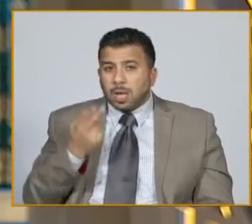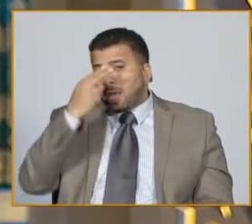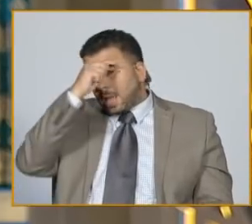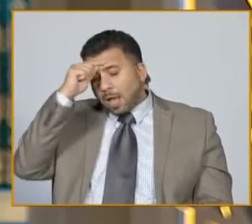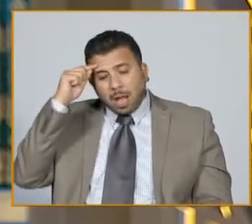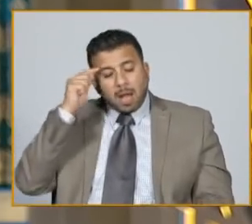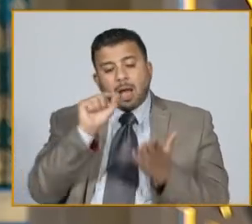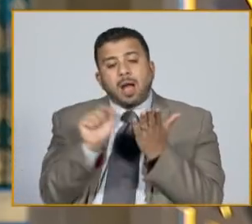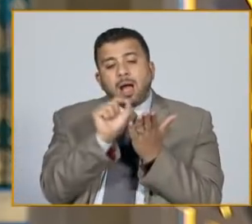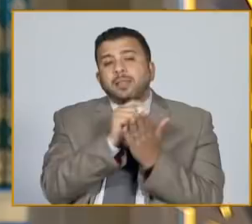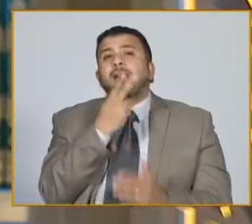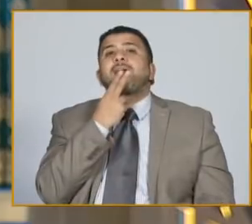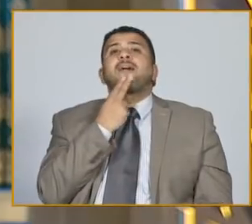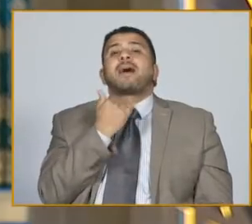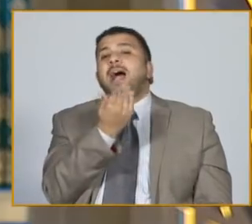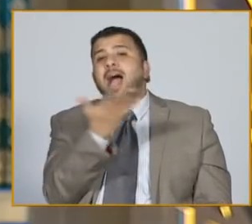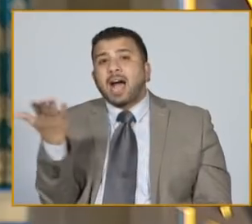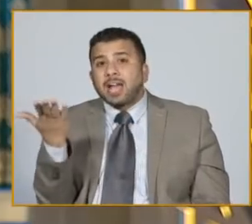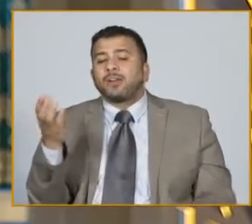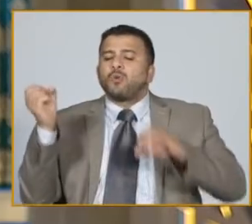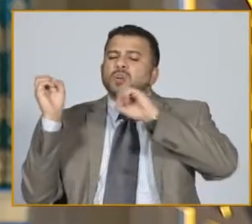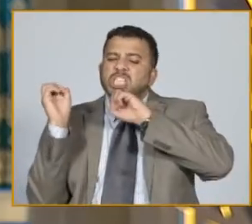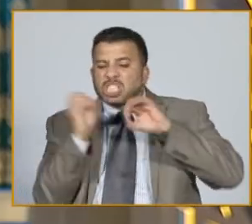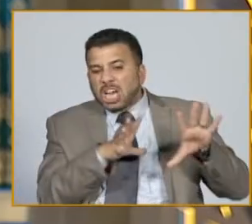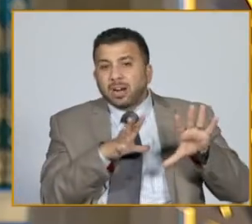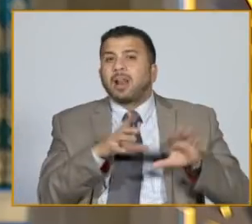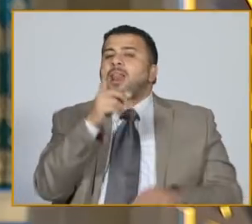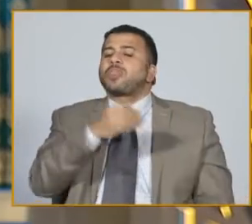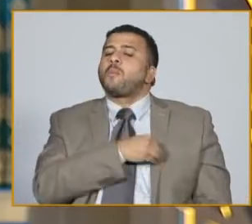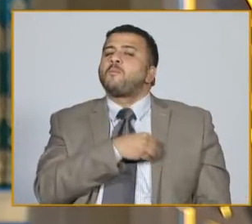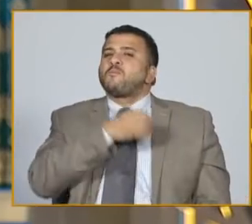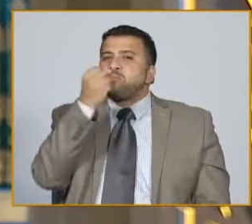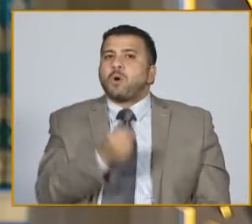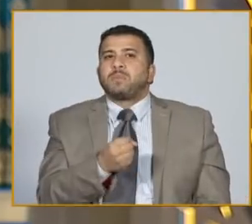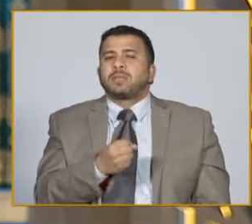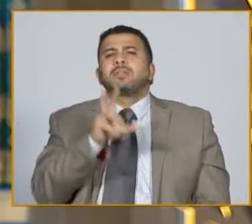وشره. ولذلك الدعاء من القدر، ورد